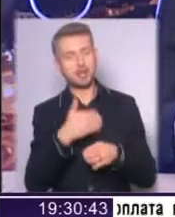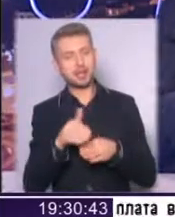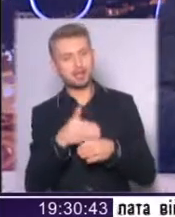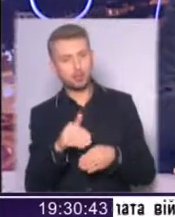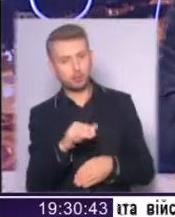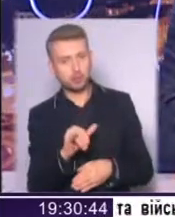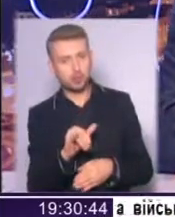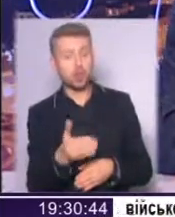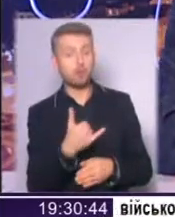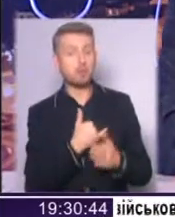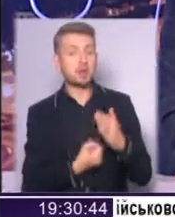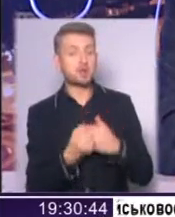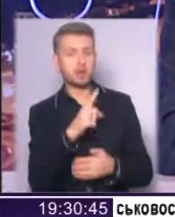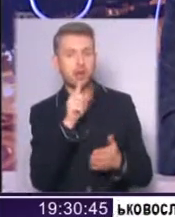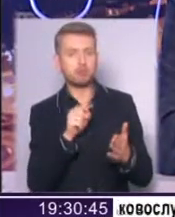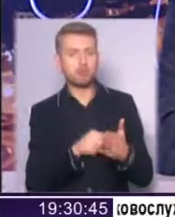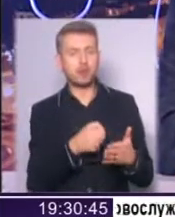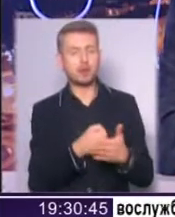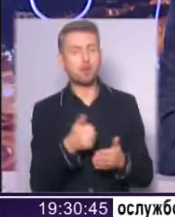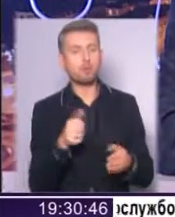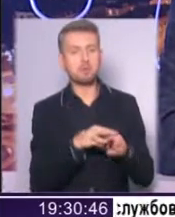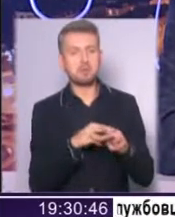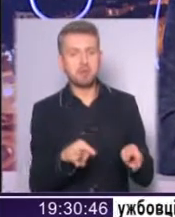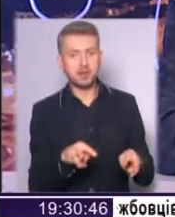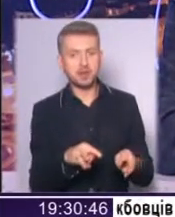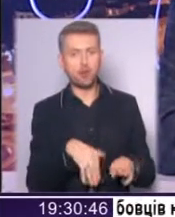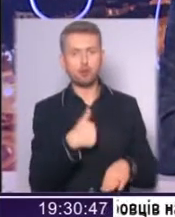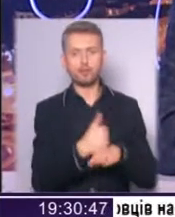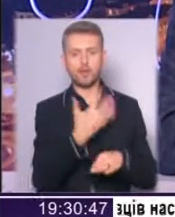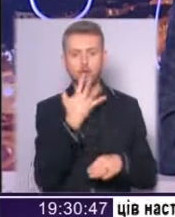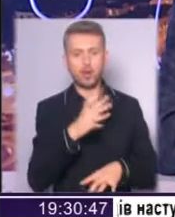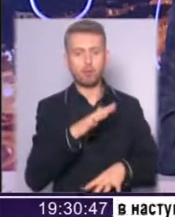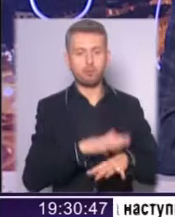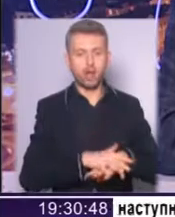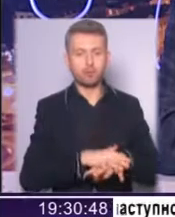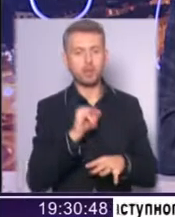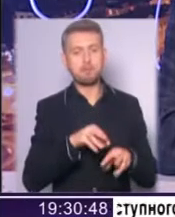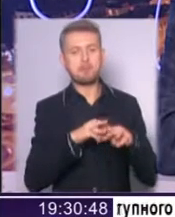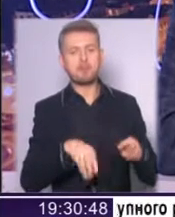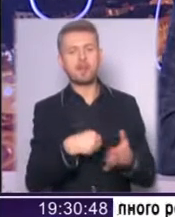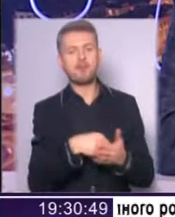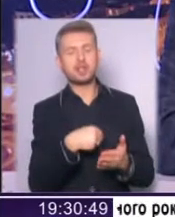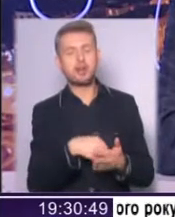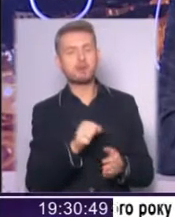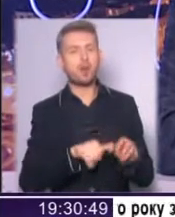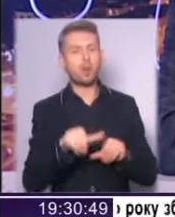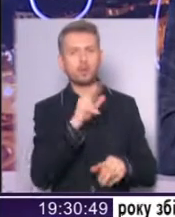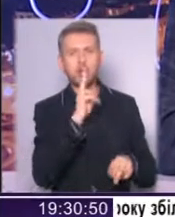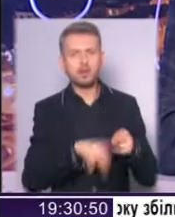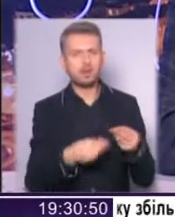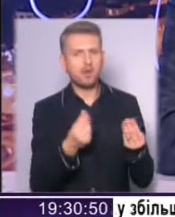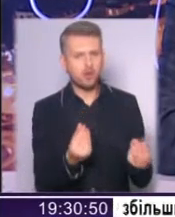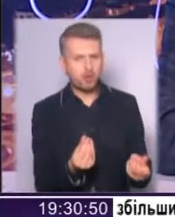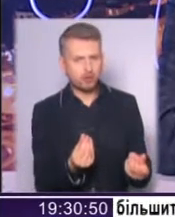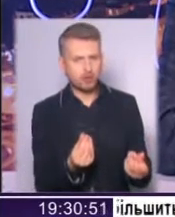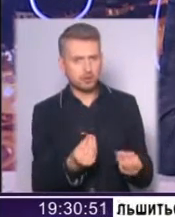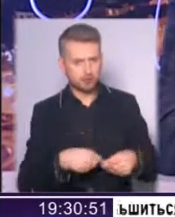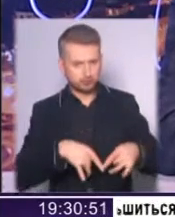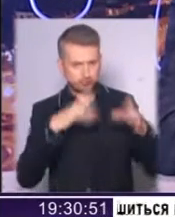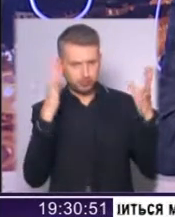Тобто в нас виходить майже 30 мільярдів, яких ми мали, тобто утримала Україна. Верніше, вони пропали, бо частина з них була в